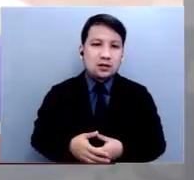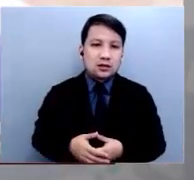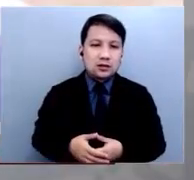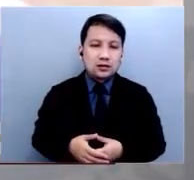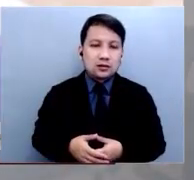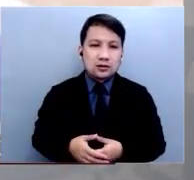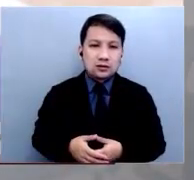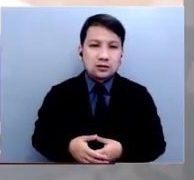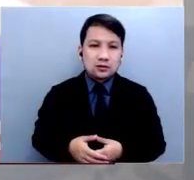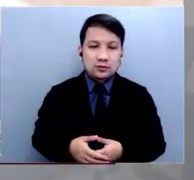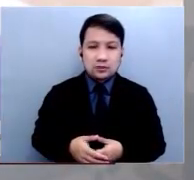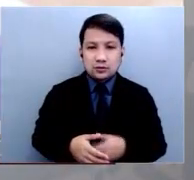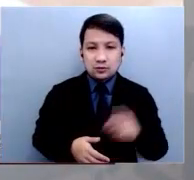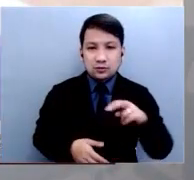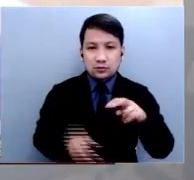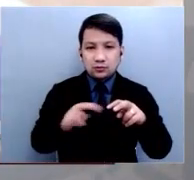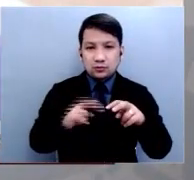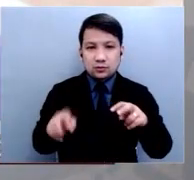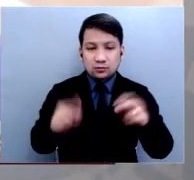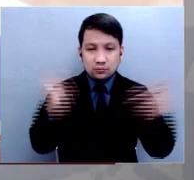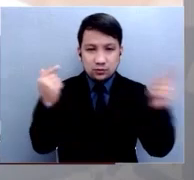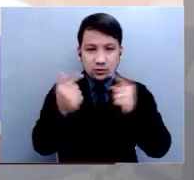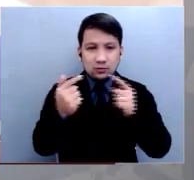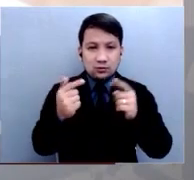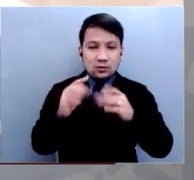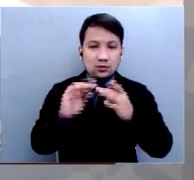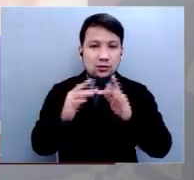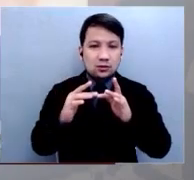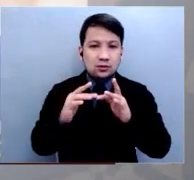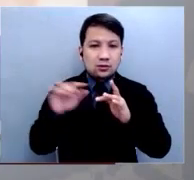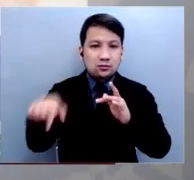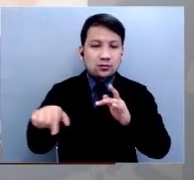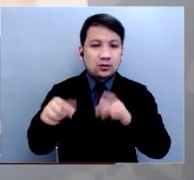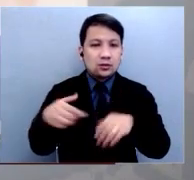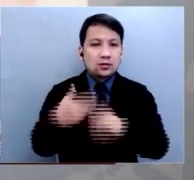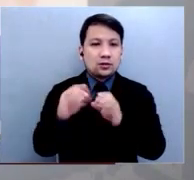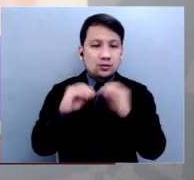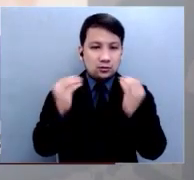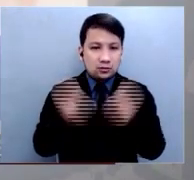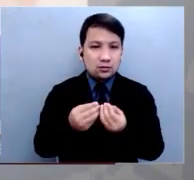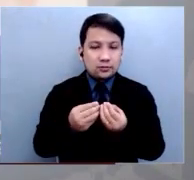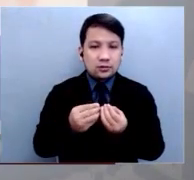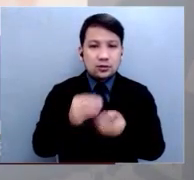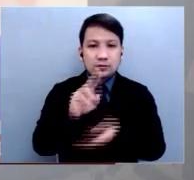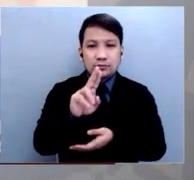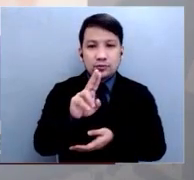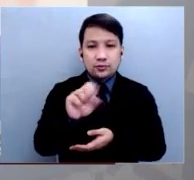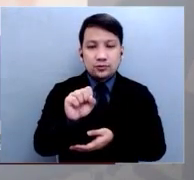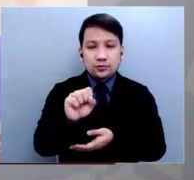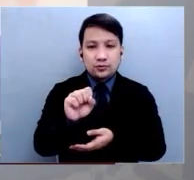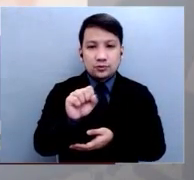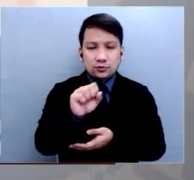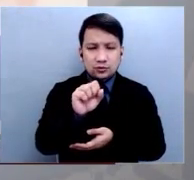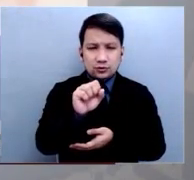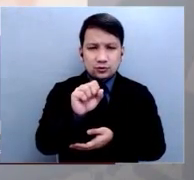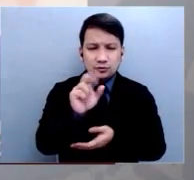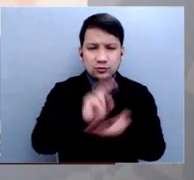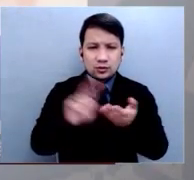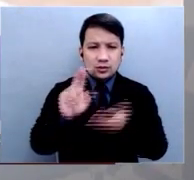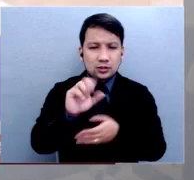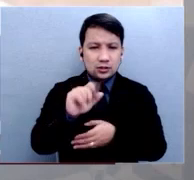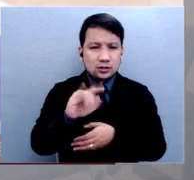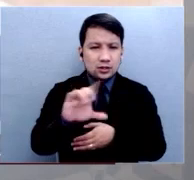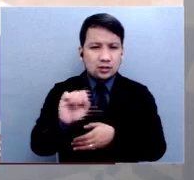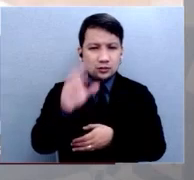Nasa 2022 Prospects Presidential Online Interview naman na inorganisa ng University of San Carlos sa Cebu City si Leody de